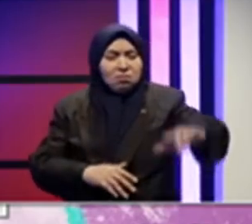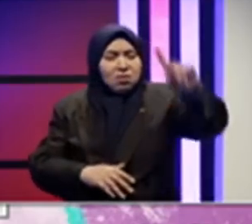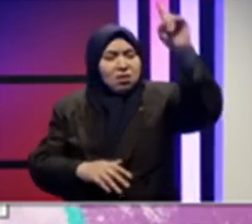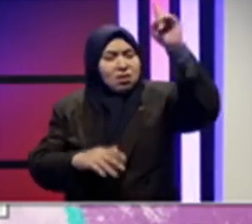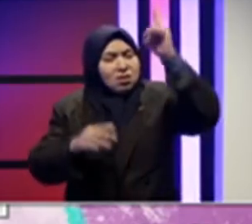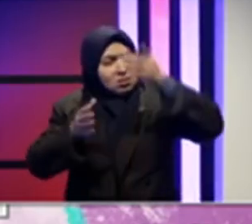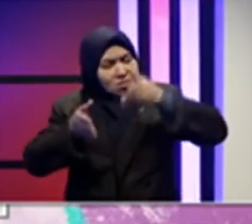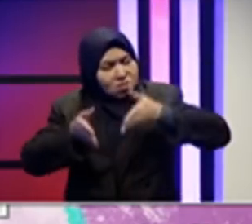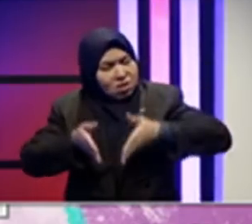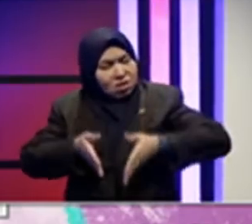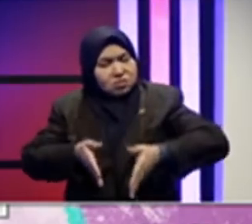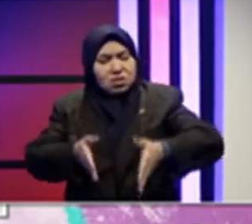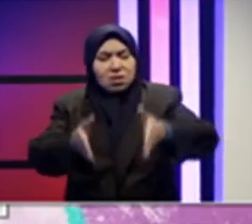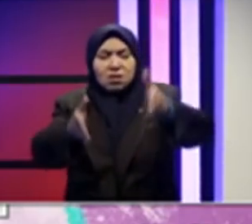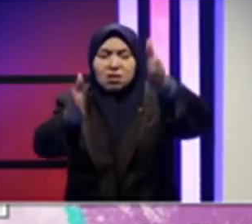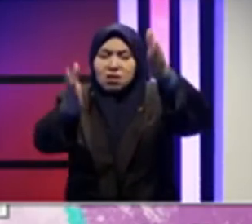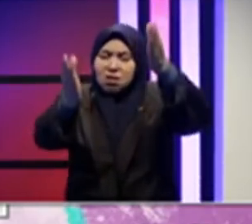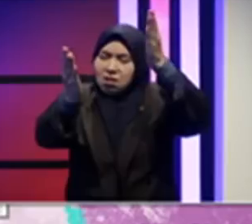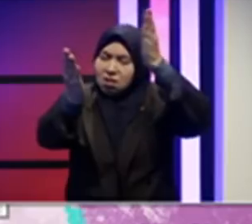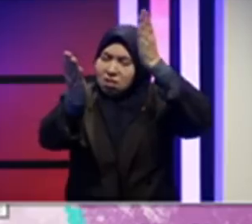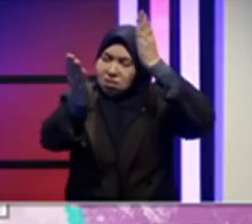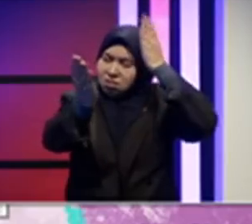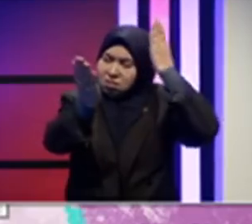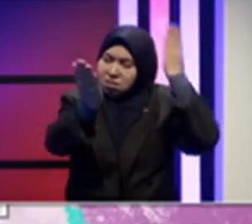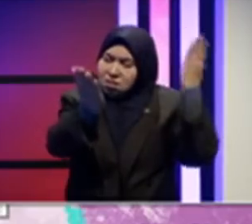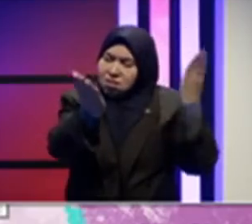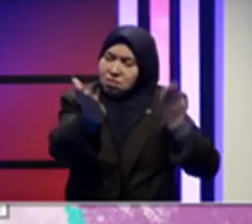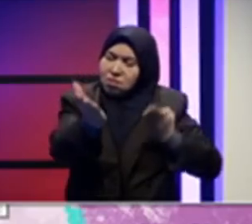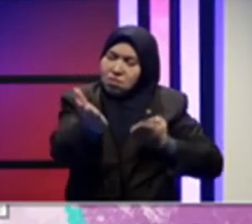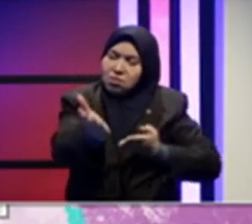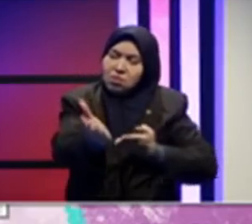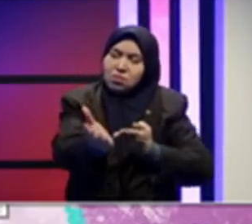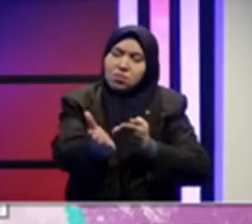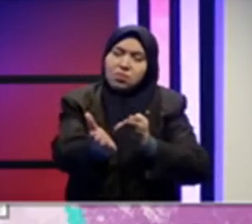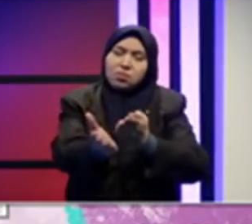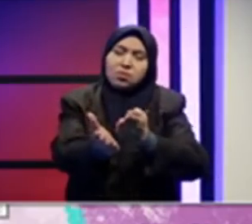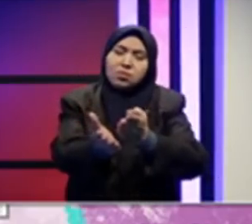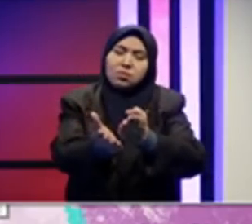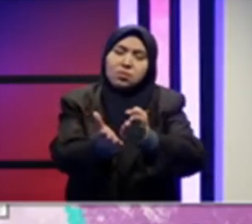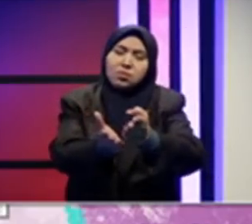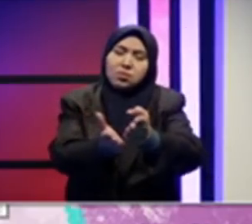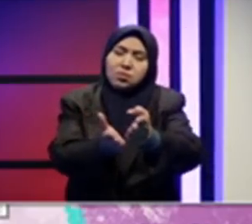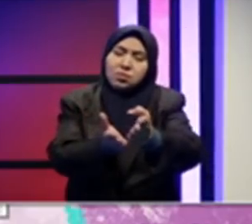فاعبدوه هذا صراط